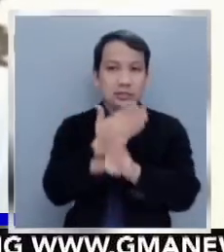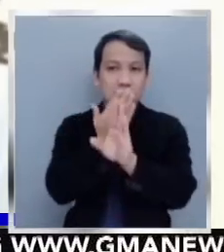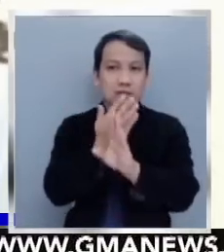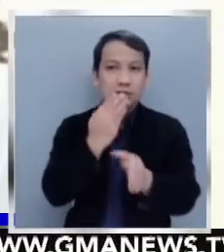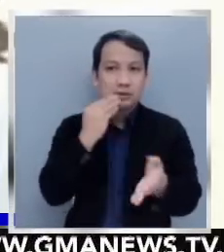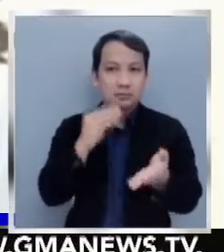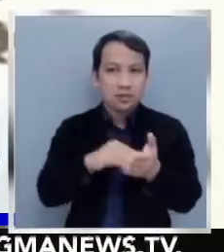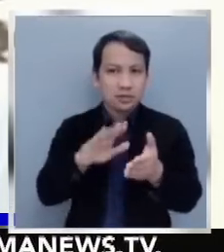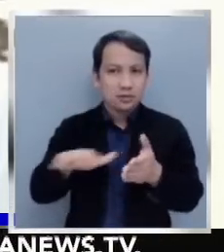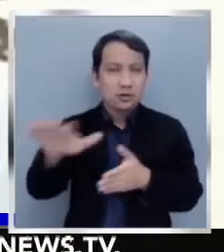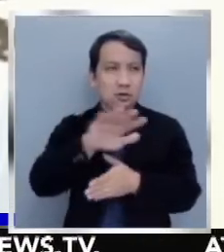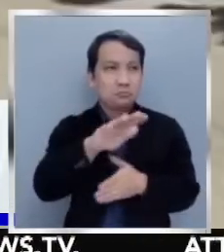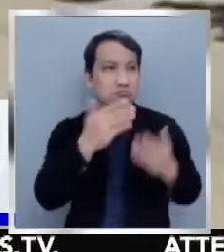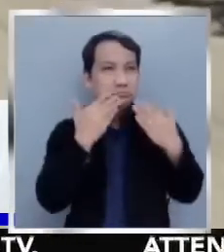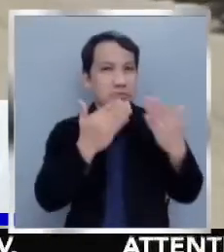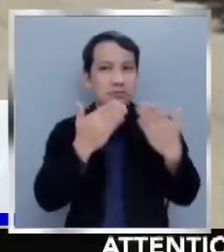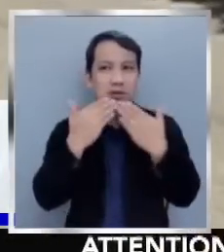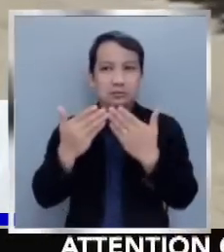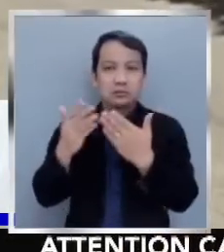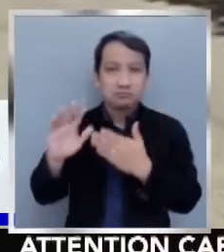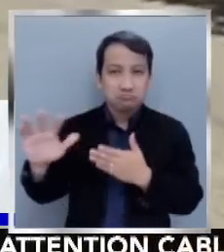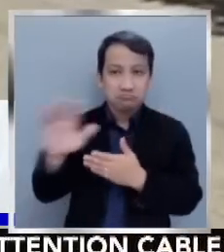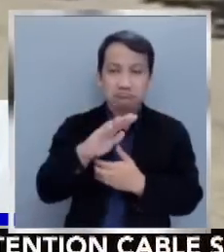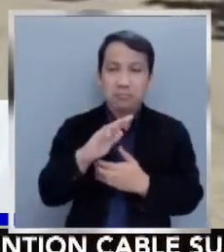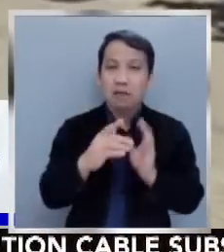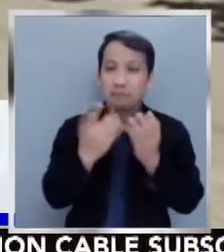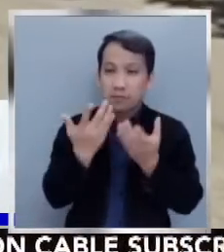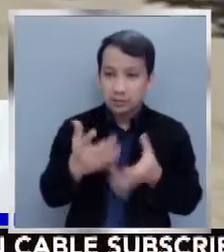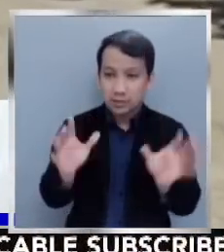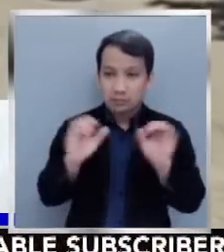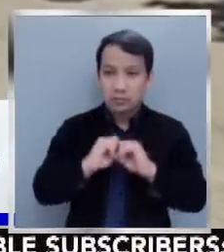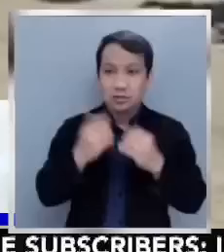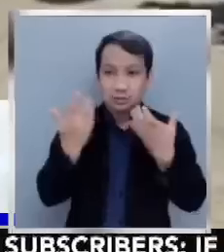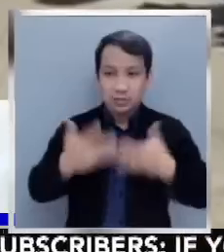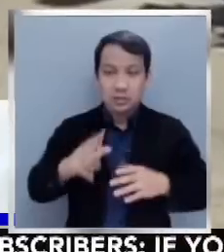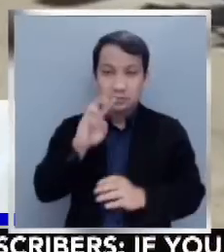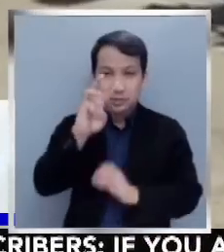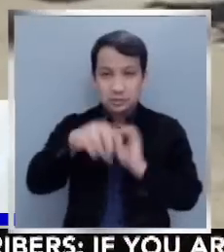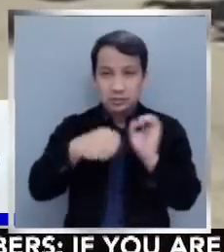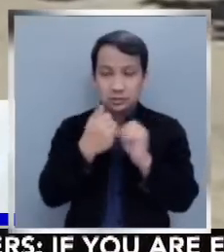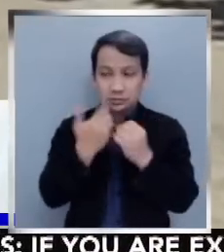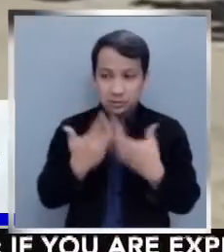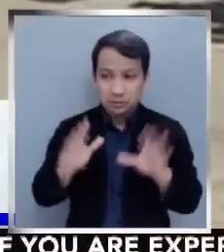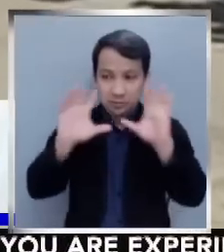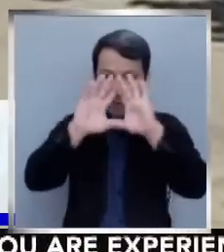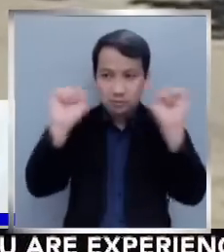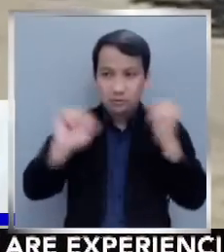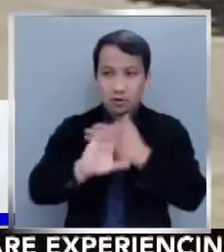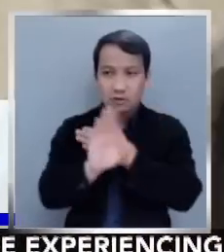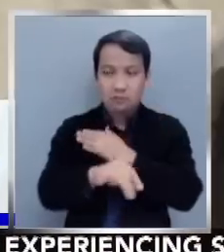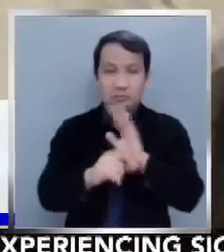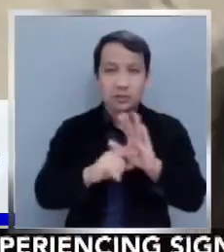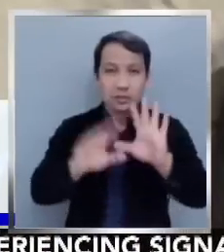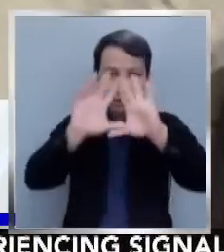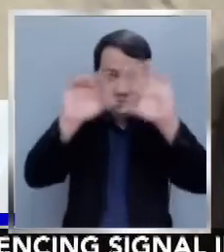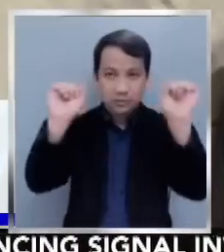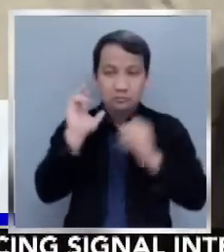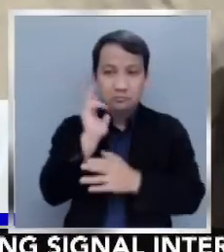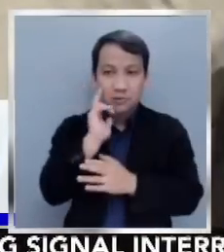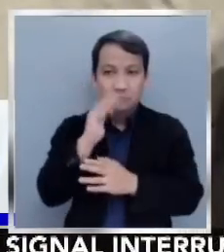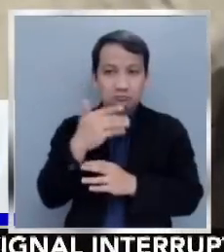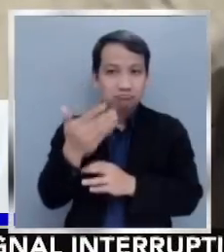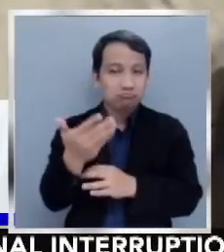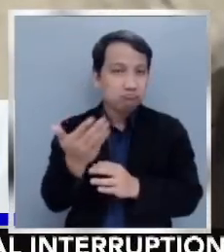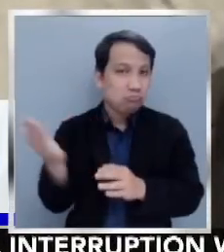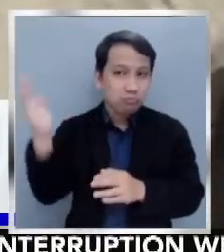ng pagpasalamat sa kanya. Matapos nga ang panunungkulan bilang Pangulo, nagbalik na roon si Duterte. Buong araw na